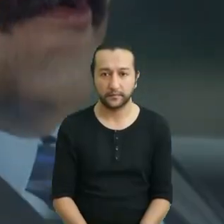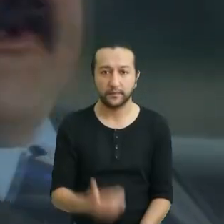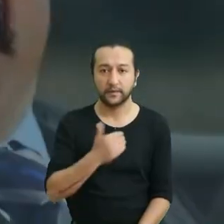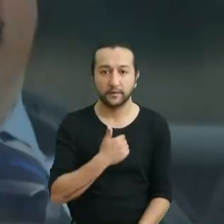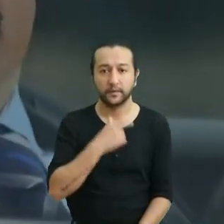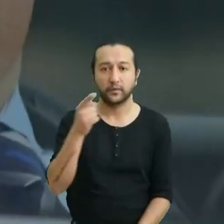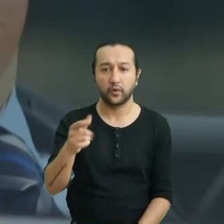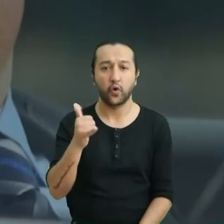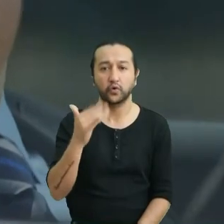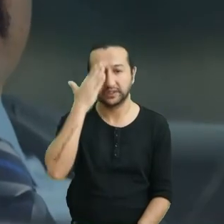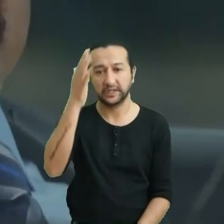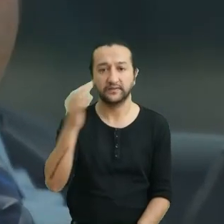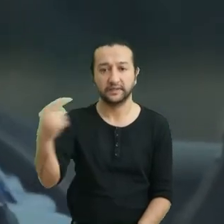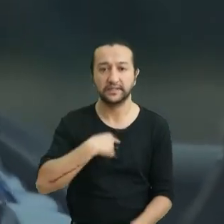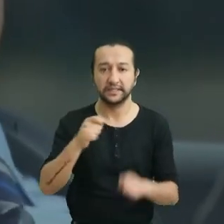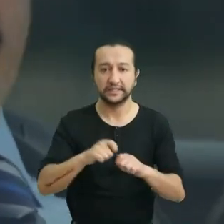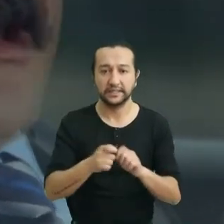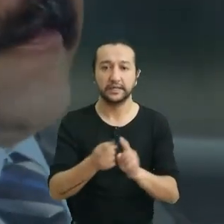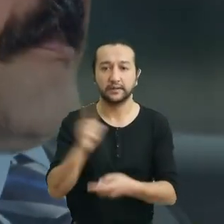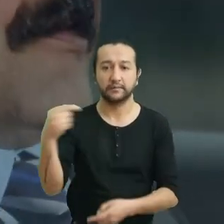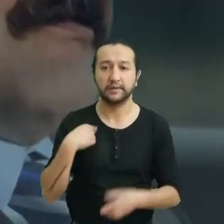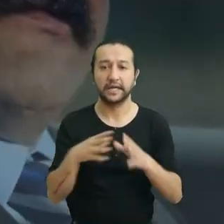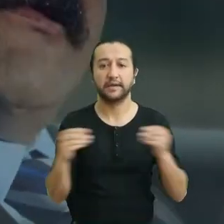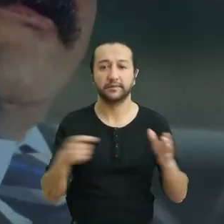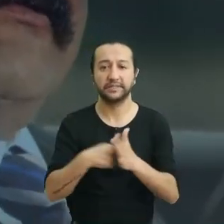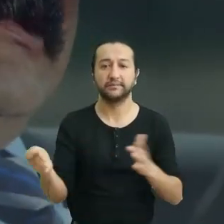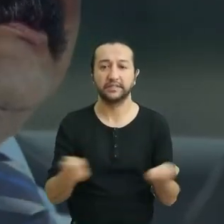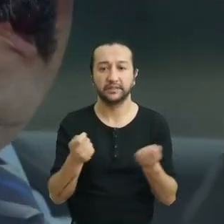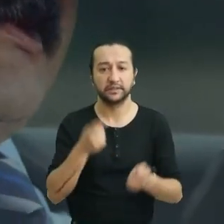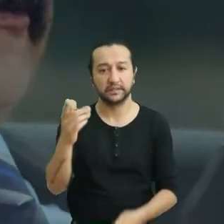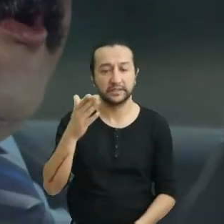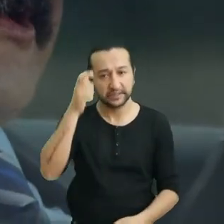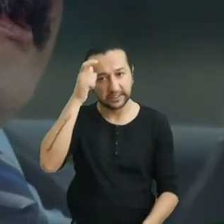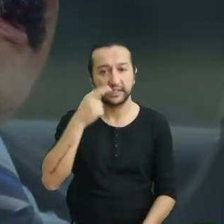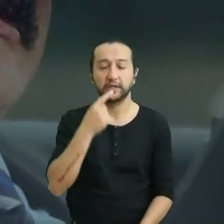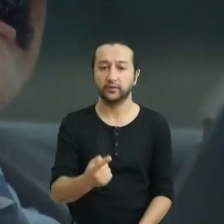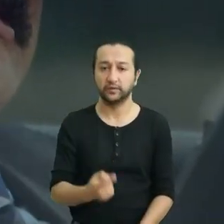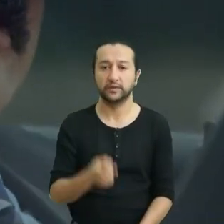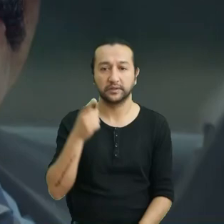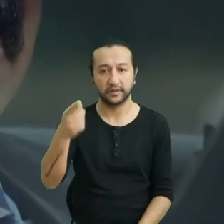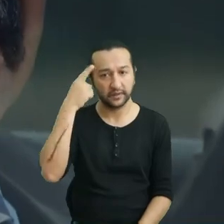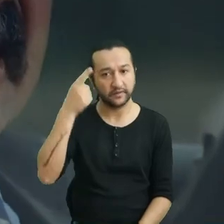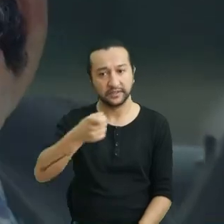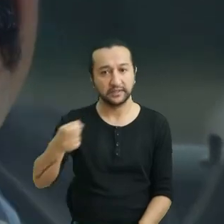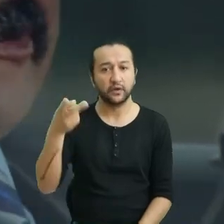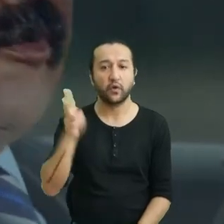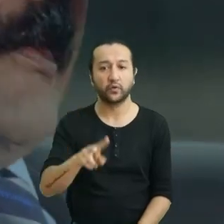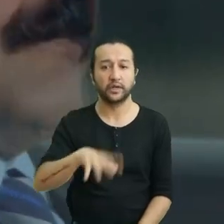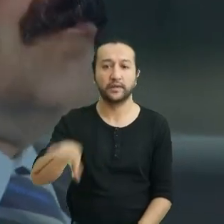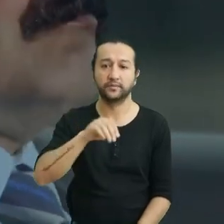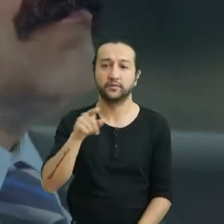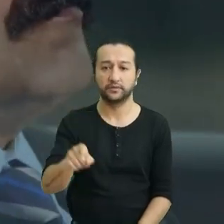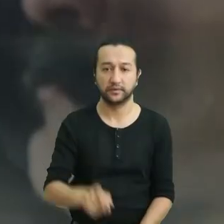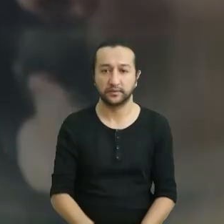Bana oynuyor şerefsizler. İşleri güçleri beni yok etmek. Ulan şeytan diyor ki, sık kafalarına gebert